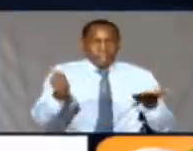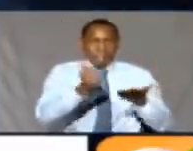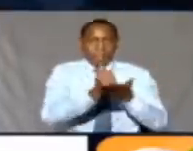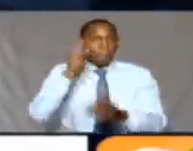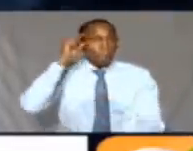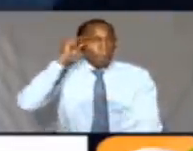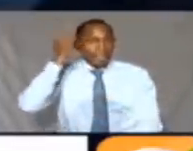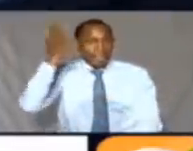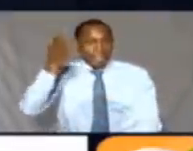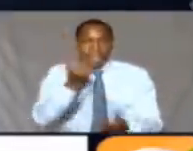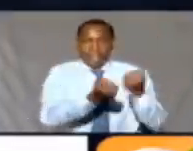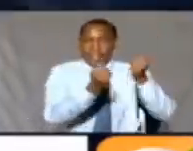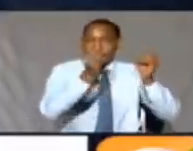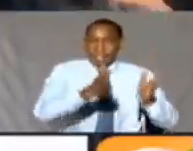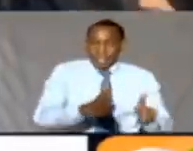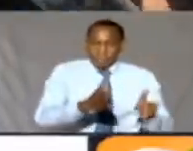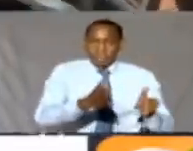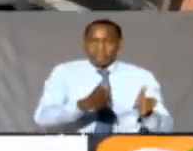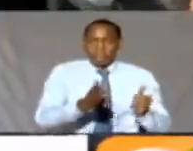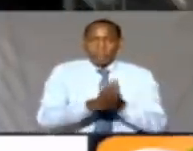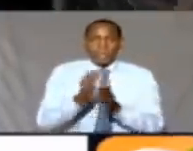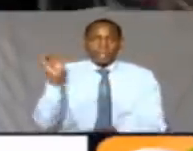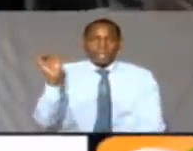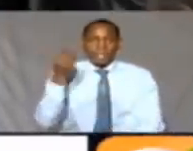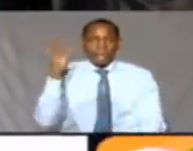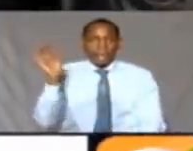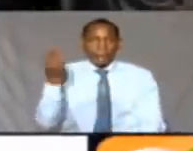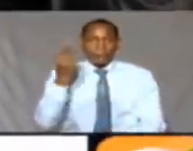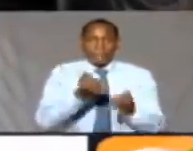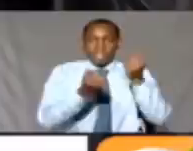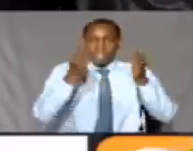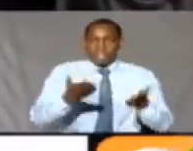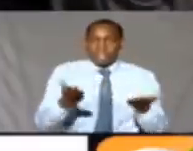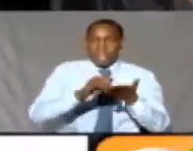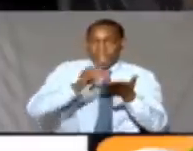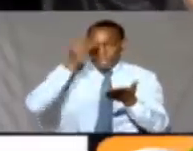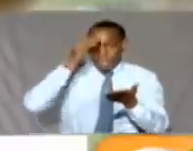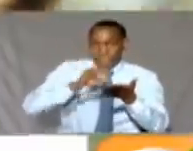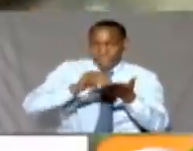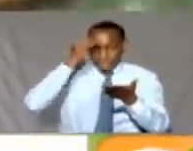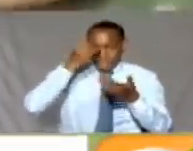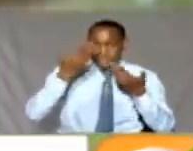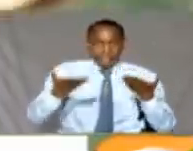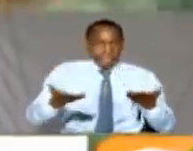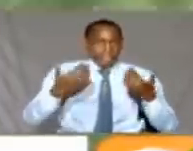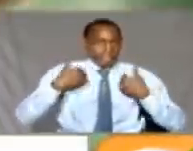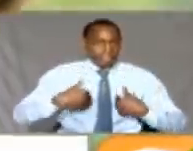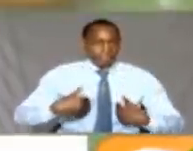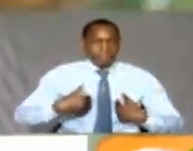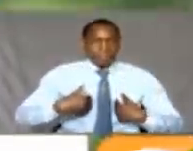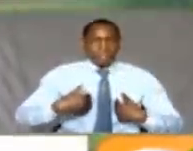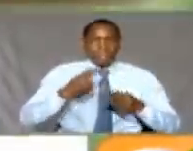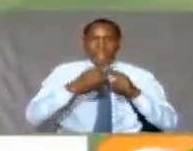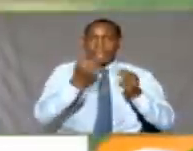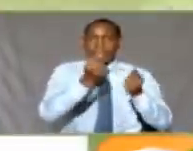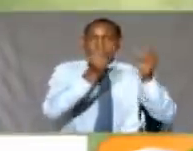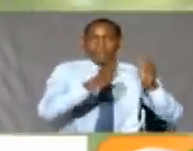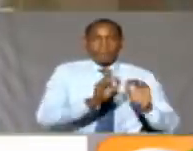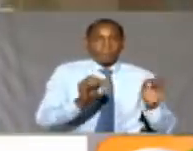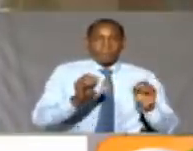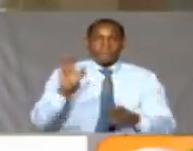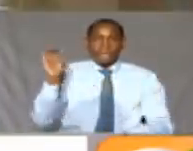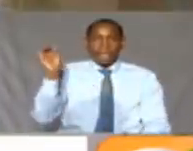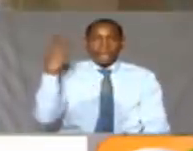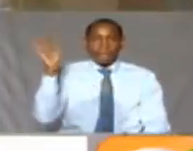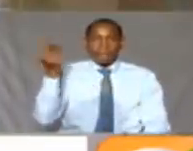Mombasa as a driver, nikachukuliwa ambulance driver. Sasa hii nimesoma soma mpaka sasa hii mimi si stahili kuitwa driver, ni ambulance